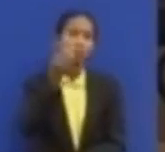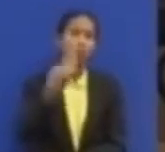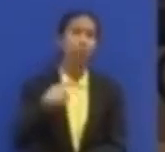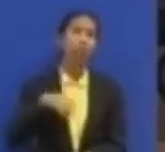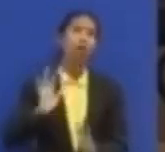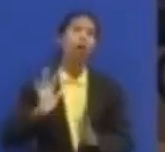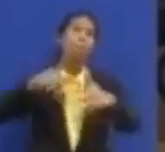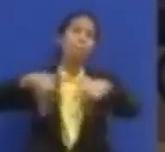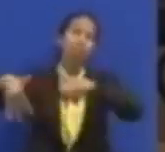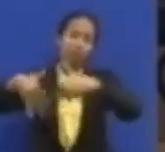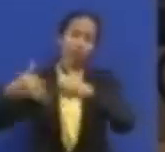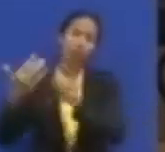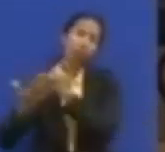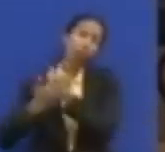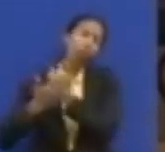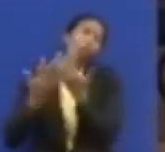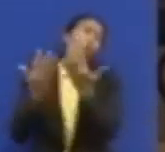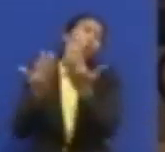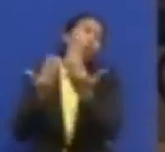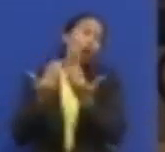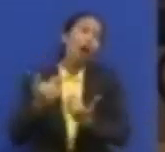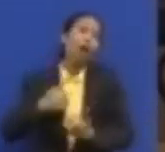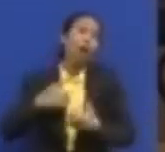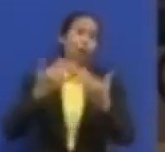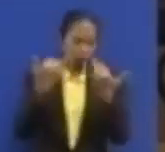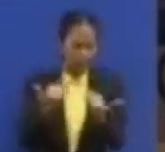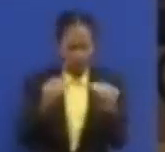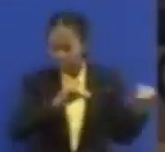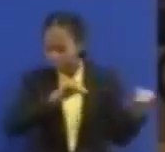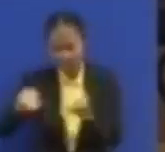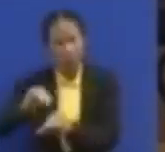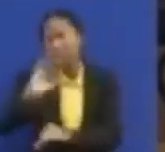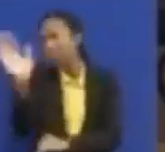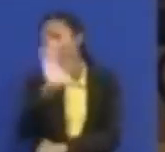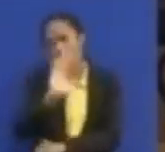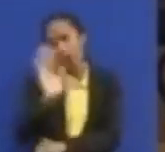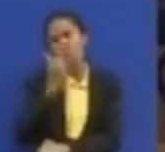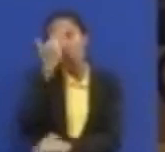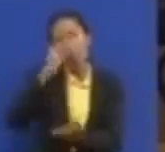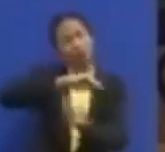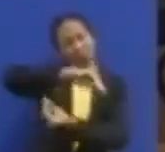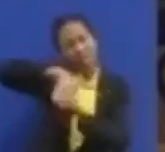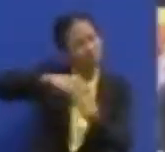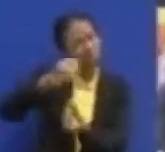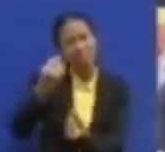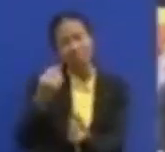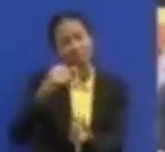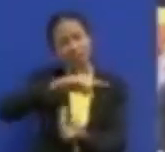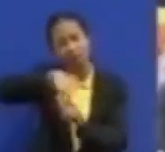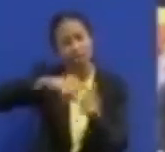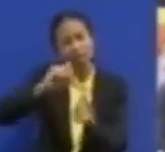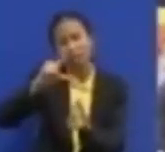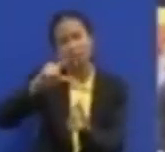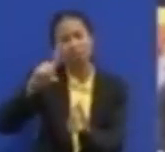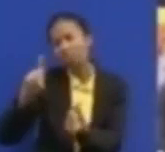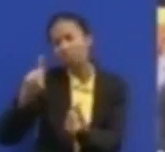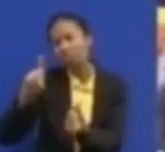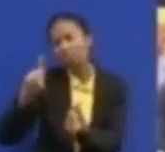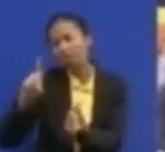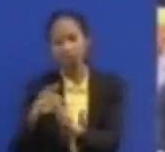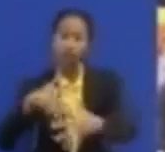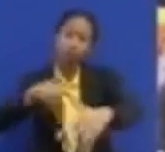านะครับว่าวันนี้ไม่ควรจะเลื่อนอีกแล้วเพราะว่าเศรษฐกิจตกต่ำเหลือเกินประชาชนเดือดร้อนอย่างแสนส